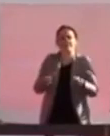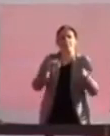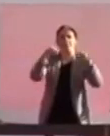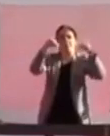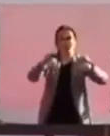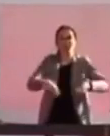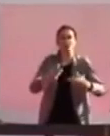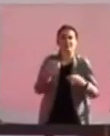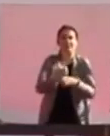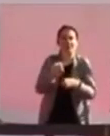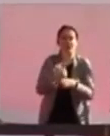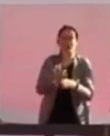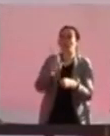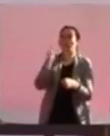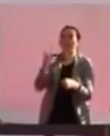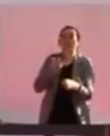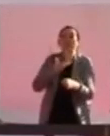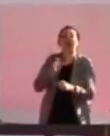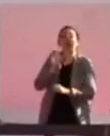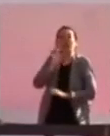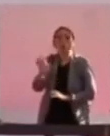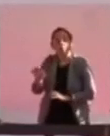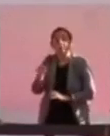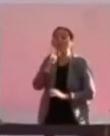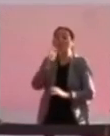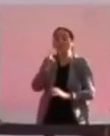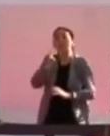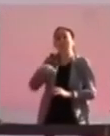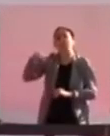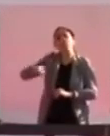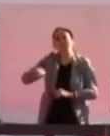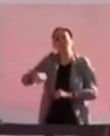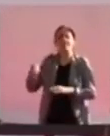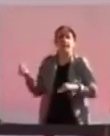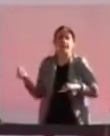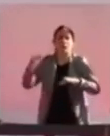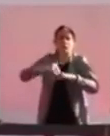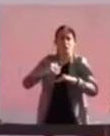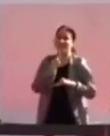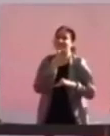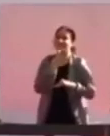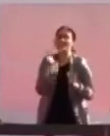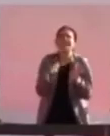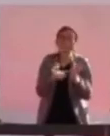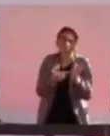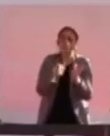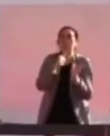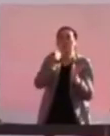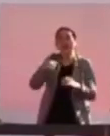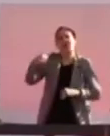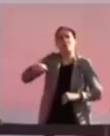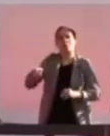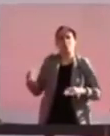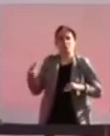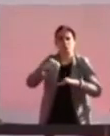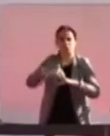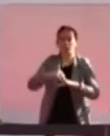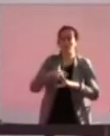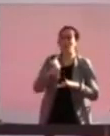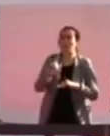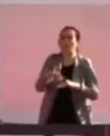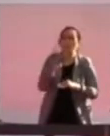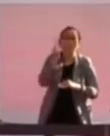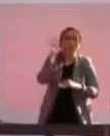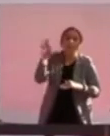vengano stanziate borse aggiuntive per coloro i quali dovesse averne diritto questo non solo per tutelare queste 24 mila persone